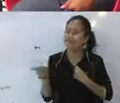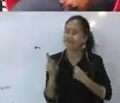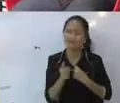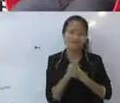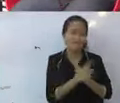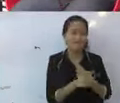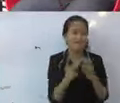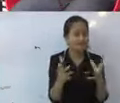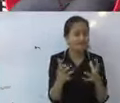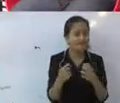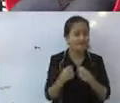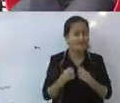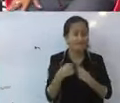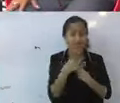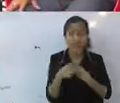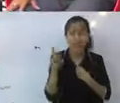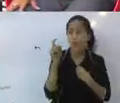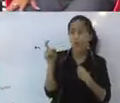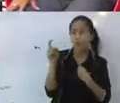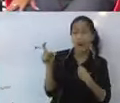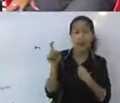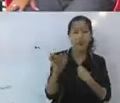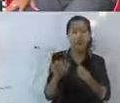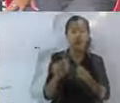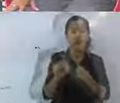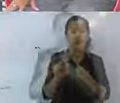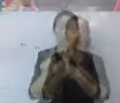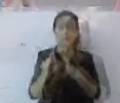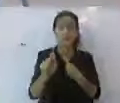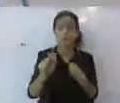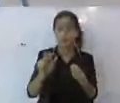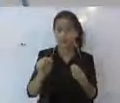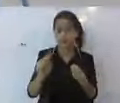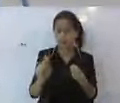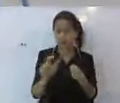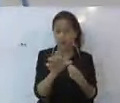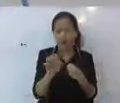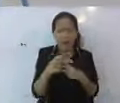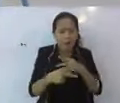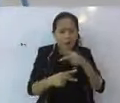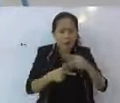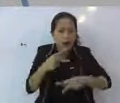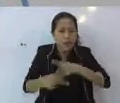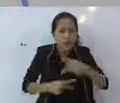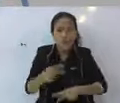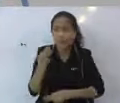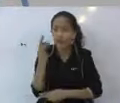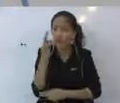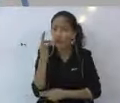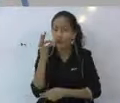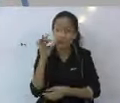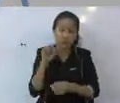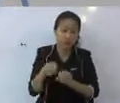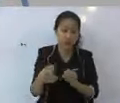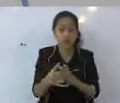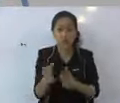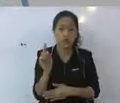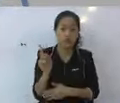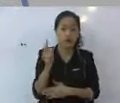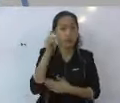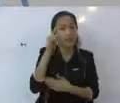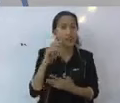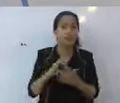Correct. Yan yung mga yun. Kaya nga, ayan, yung processed food, di ba? Kaya nga, mabilis lang kuhunin yung mga bagay-bagay na yan.